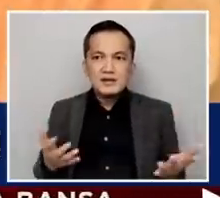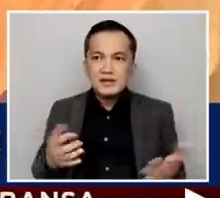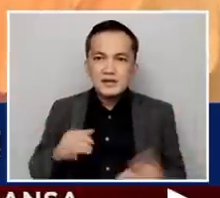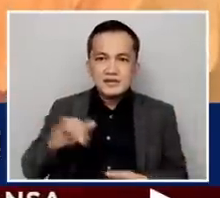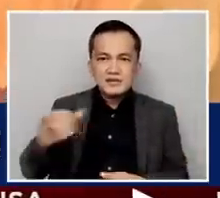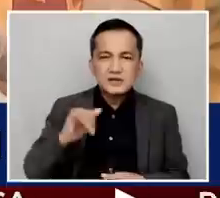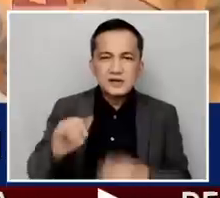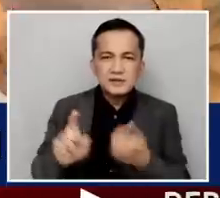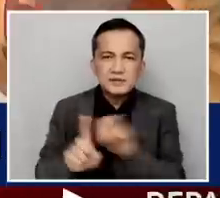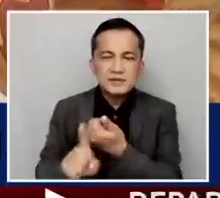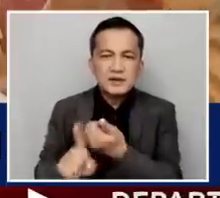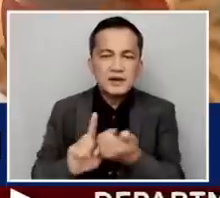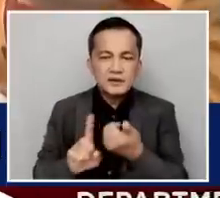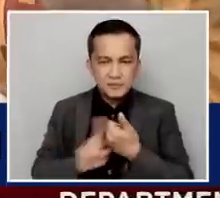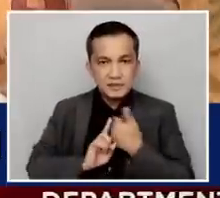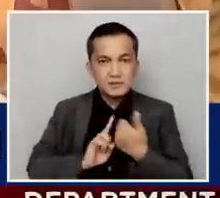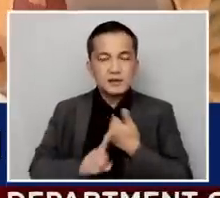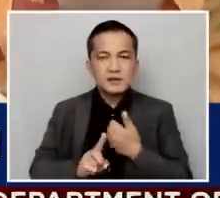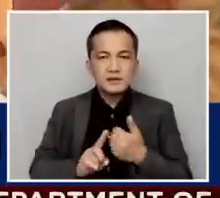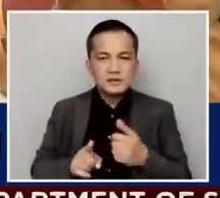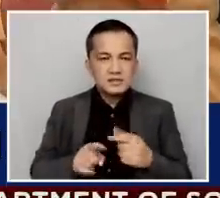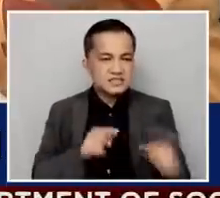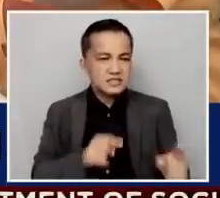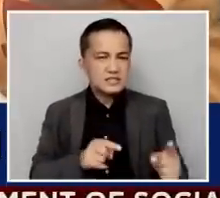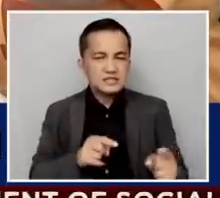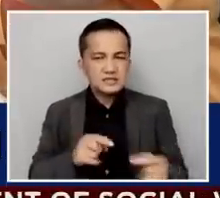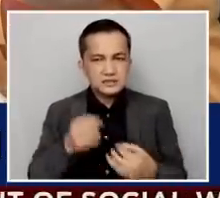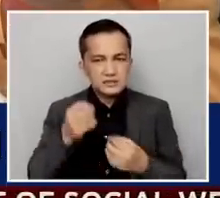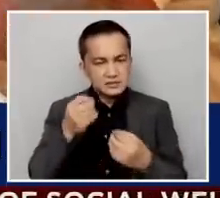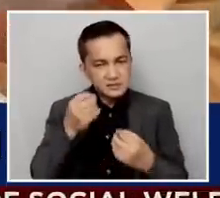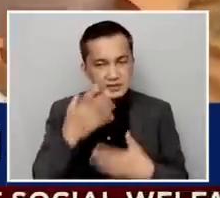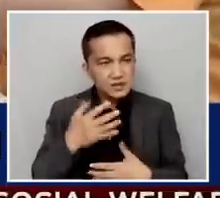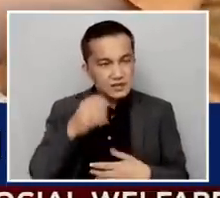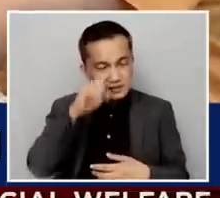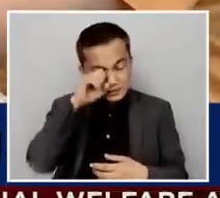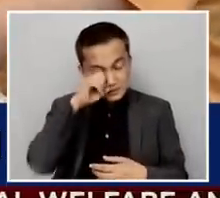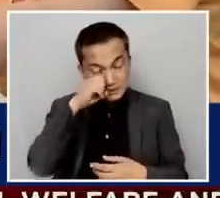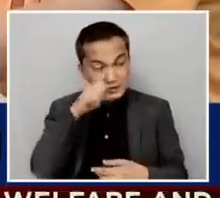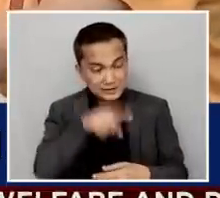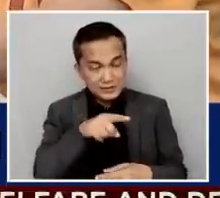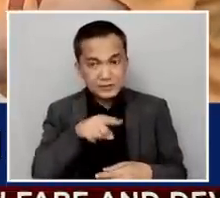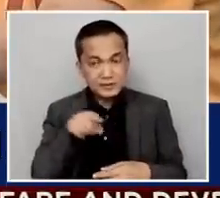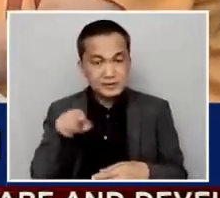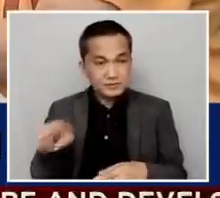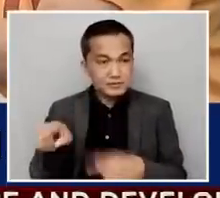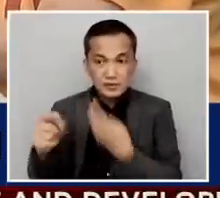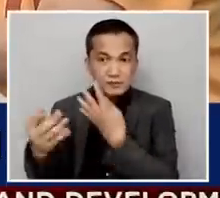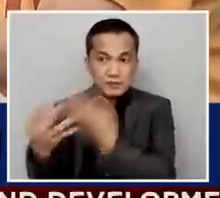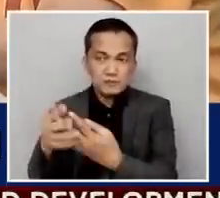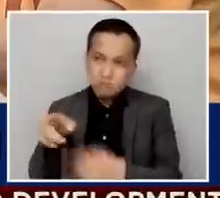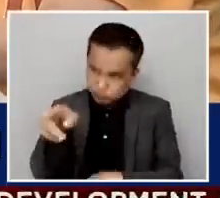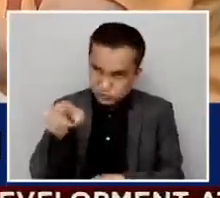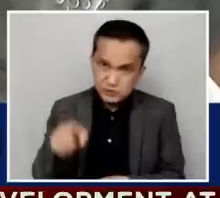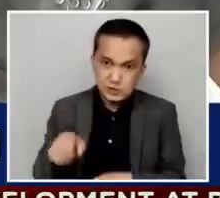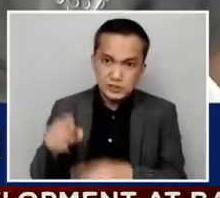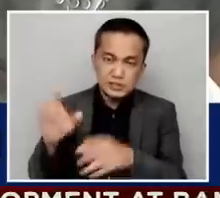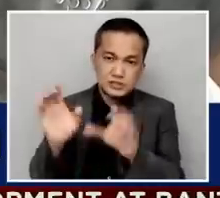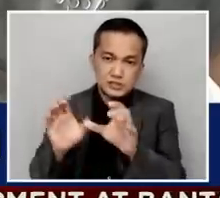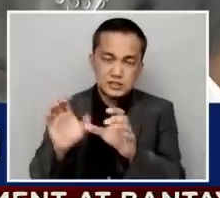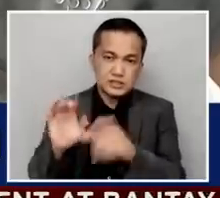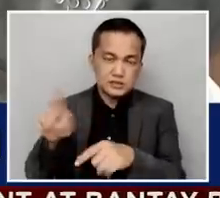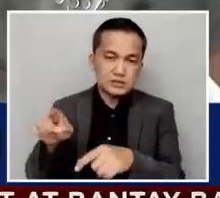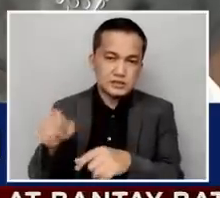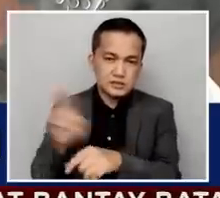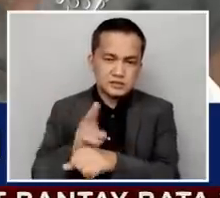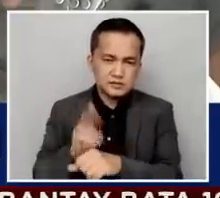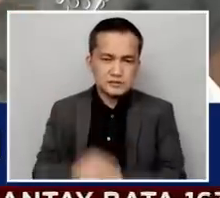biktima. Oo. So hanggang kumanta na siya sa akin, kasi siya na yung papakulong ko eh, kasi cheque niya yung ginamit eh. So